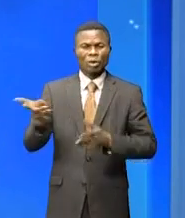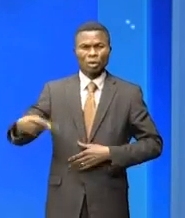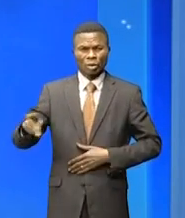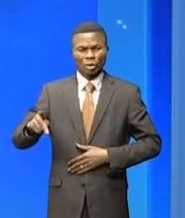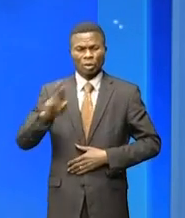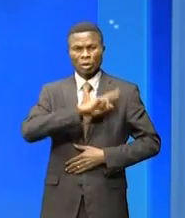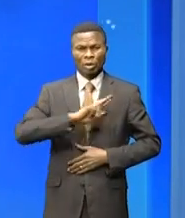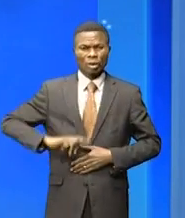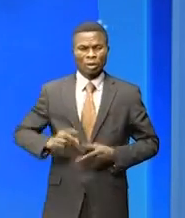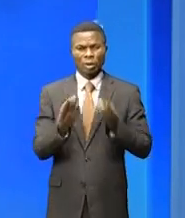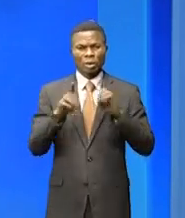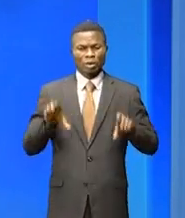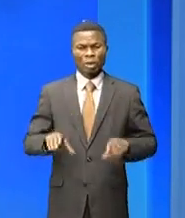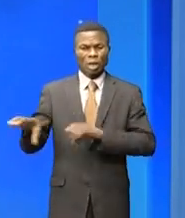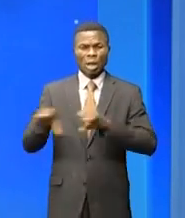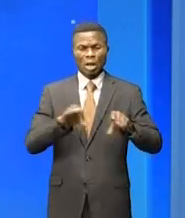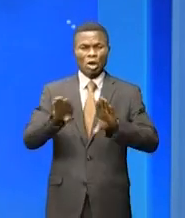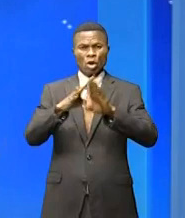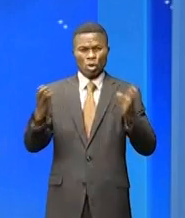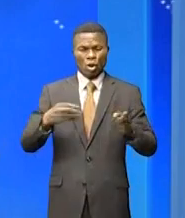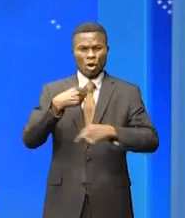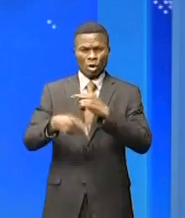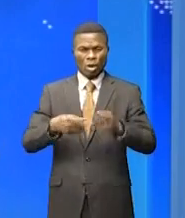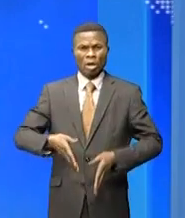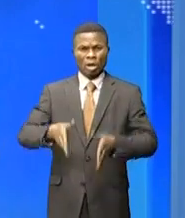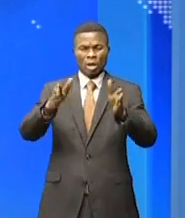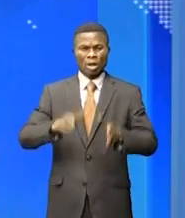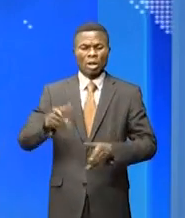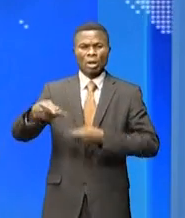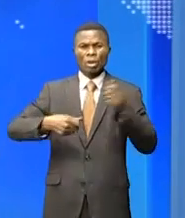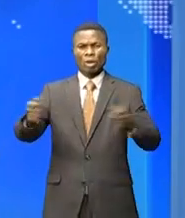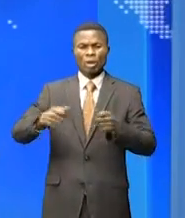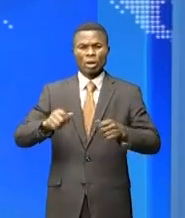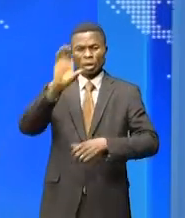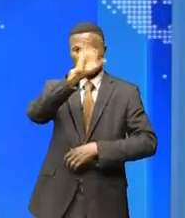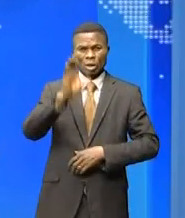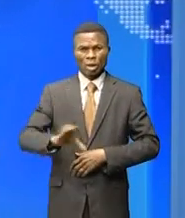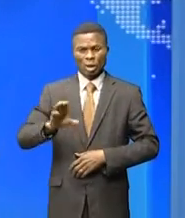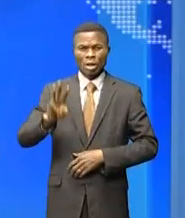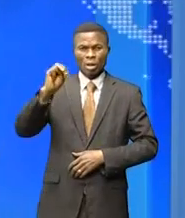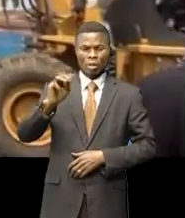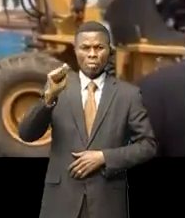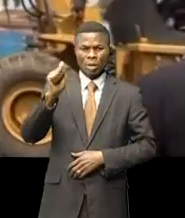la République. La cérémonie s'est déroulée sur l'avenue du marché dans la commune de Makiso.